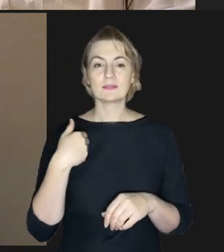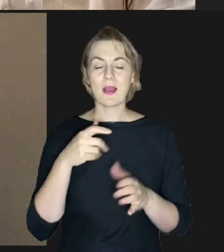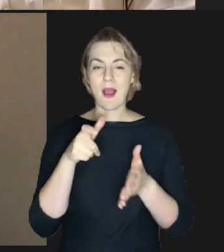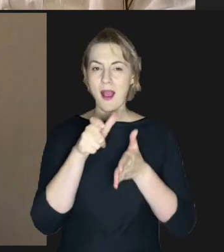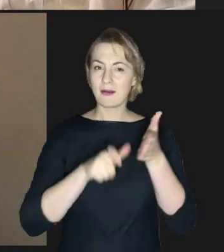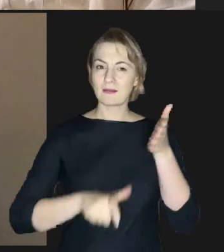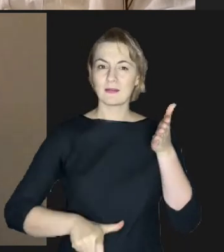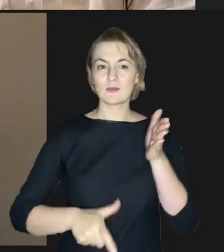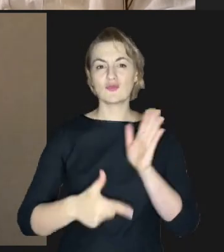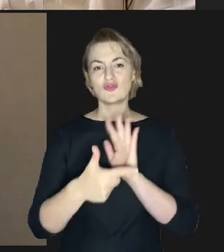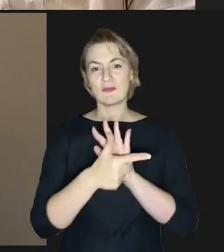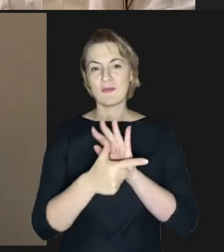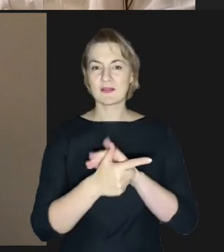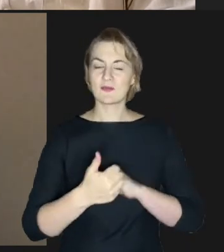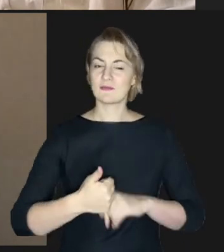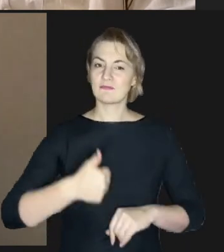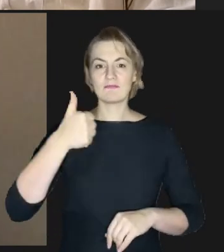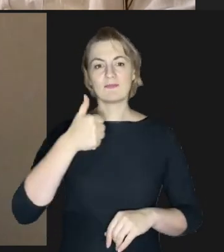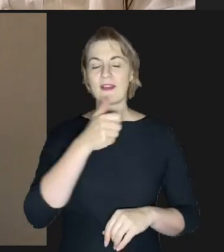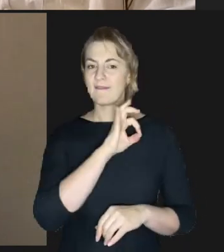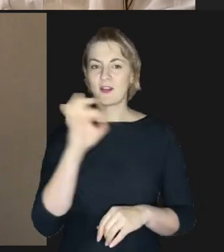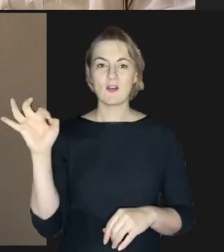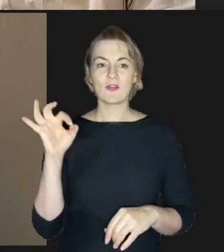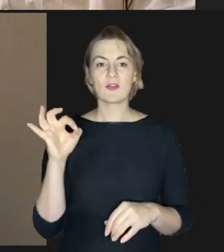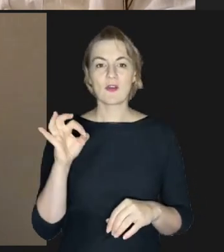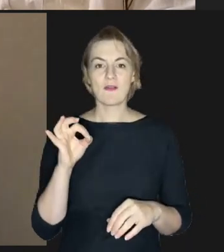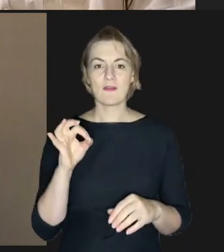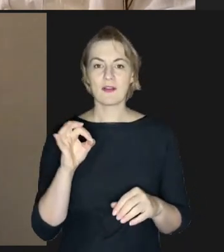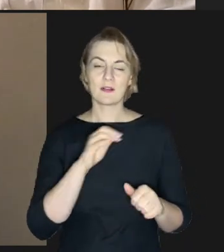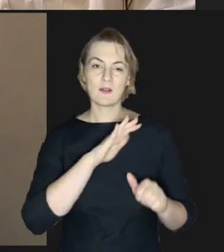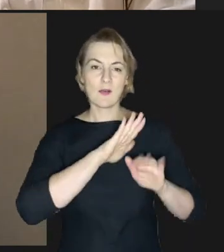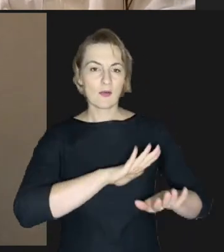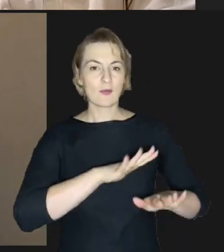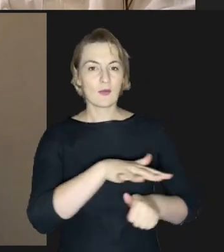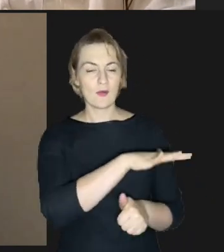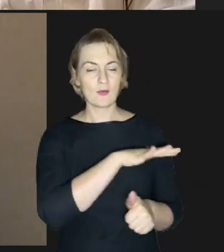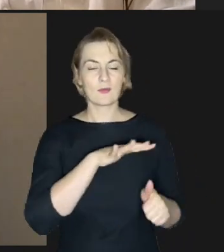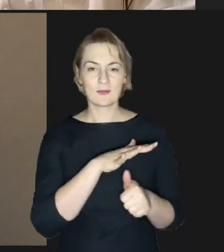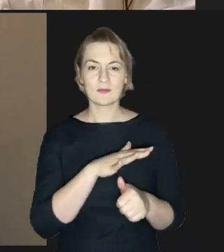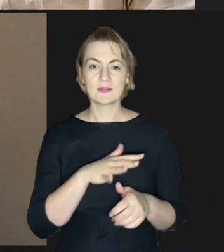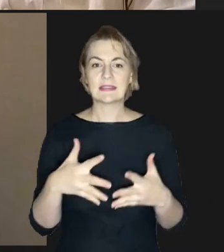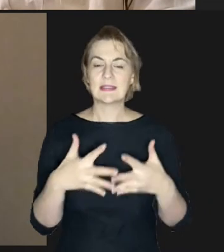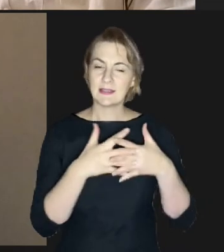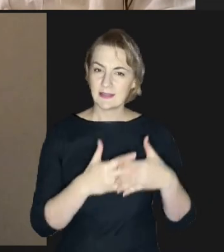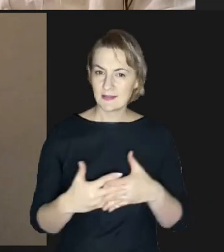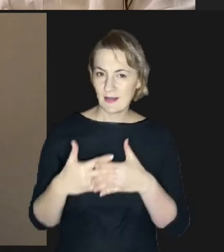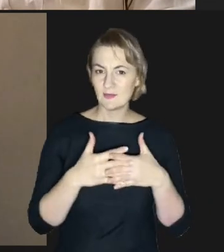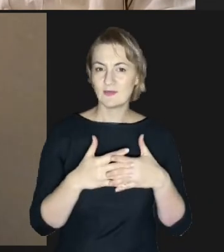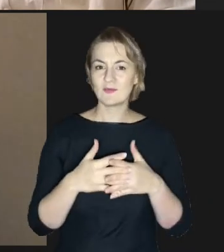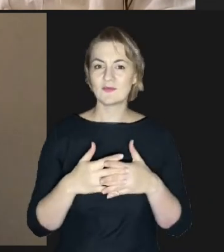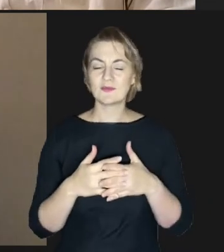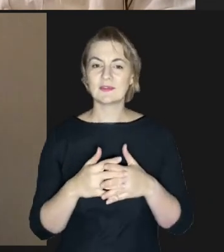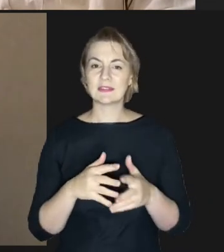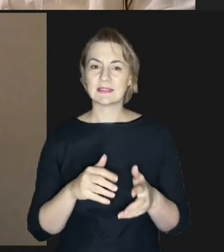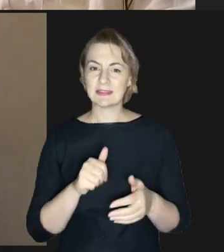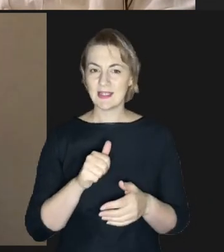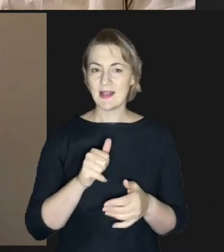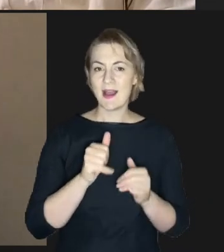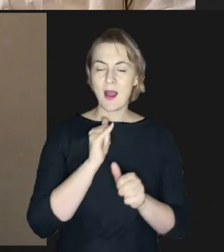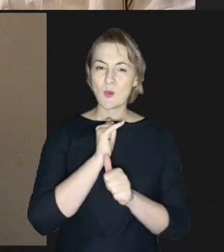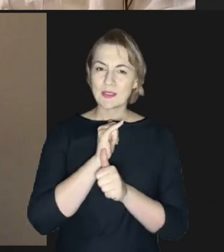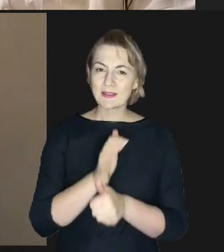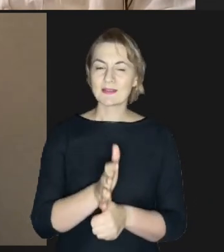17 najwybitniejszych ekologów ze Stanów, z Australii, z Meksyku, z Europy, w którym oni kreślą